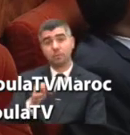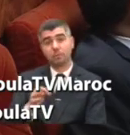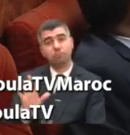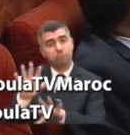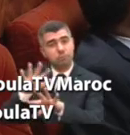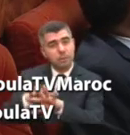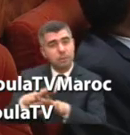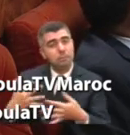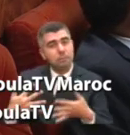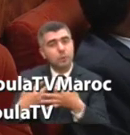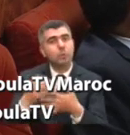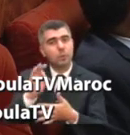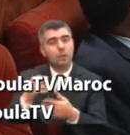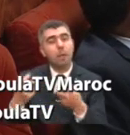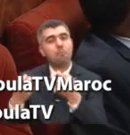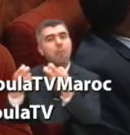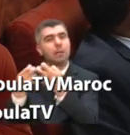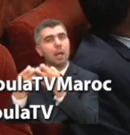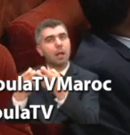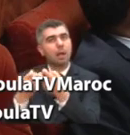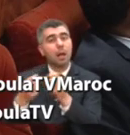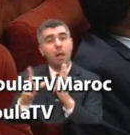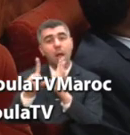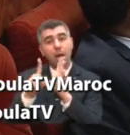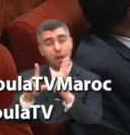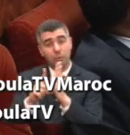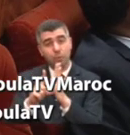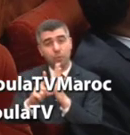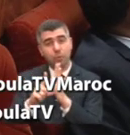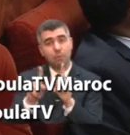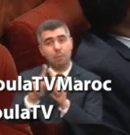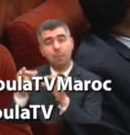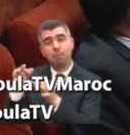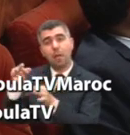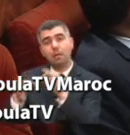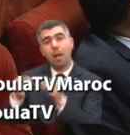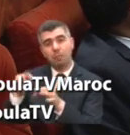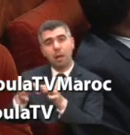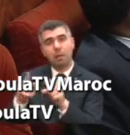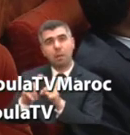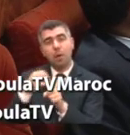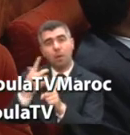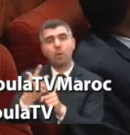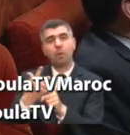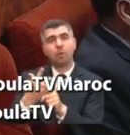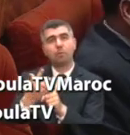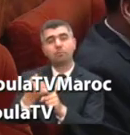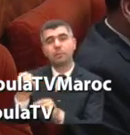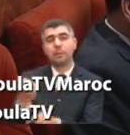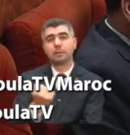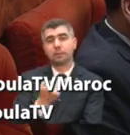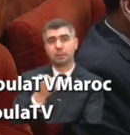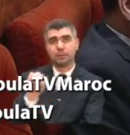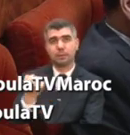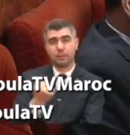الجهود. مثلا مشروع قانون المسطرة الجنائية تأخر كثيرا يعني